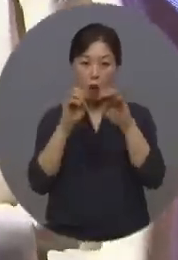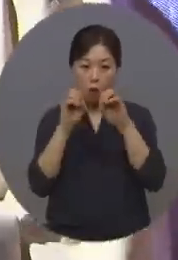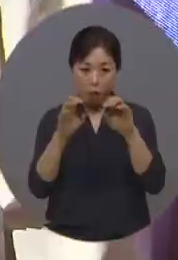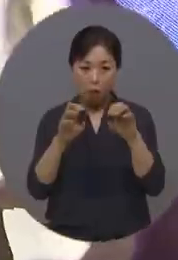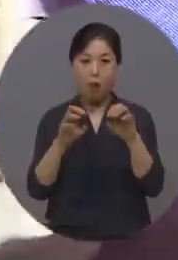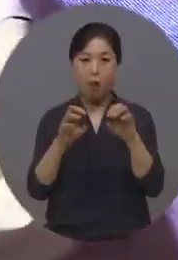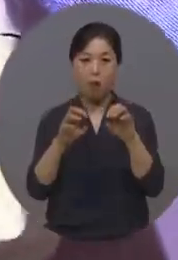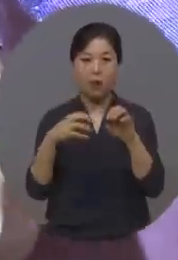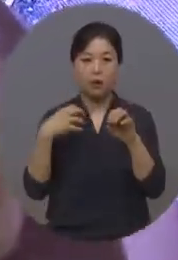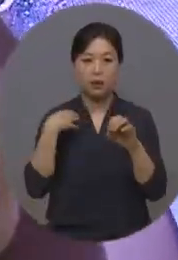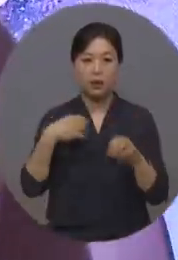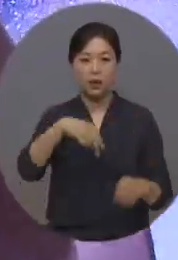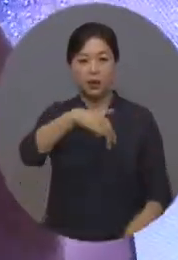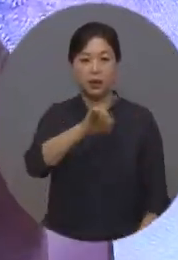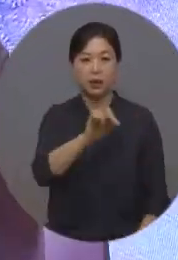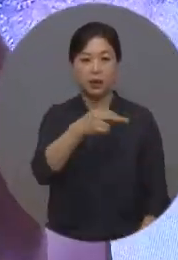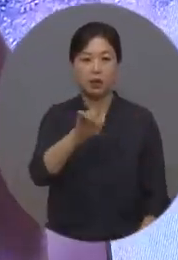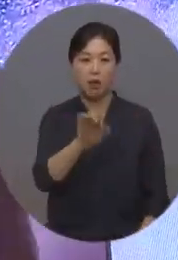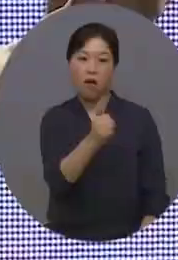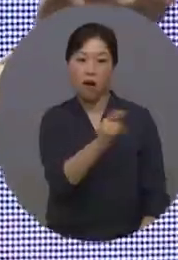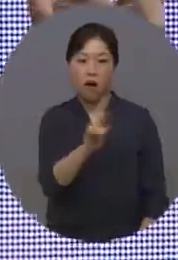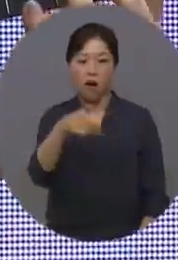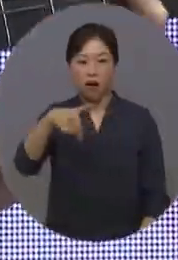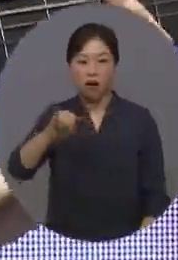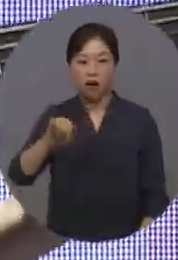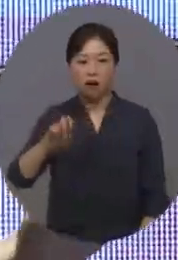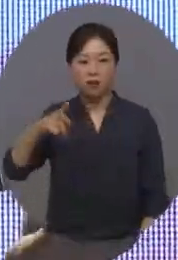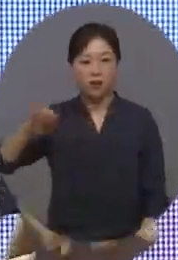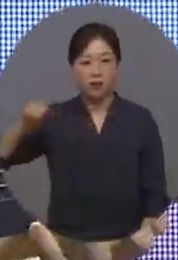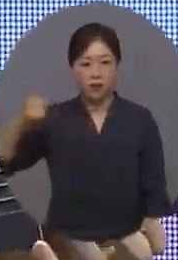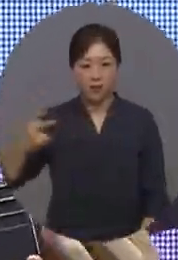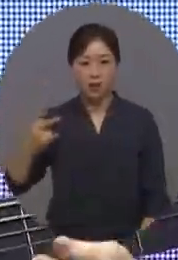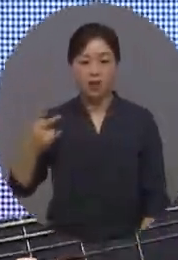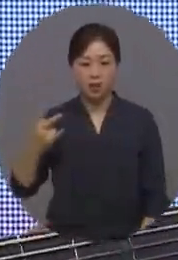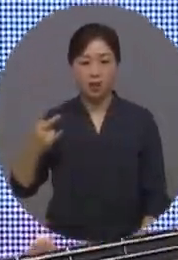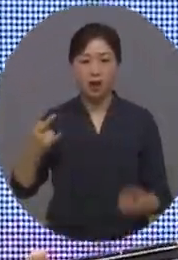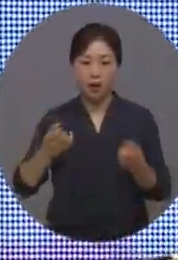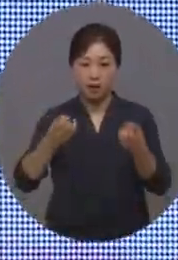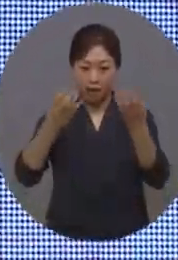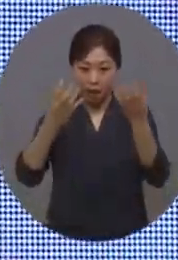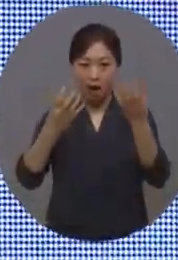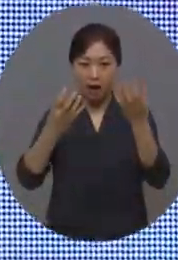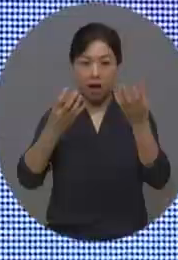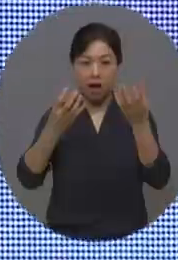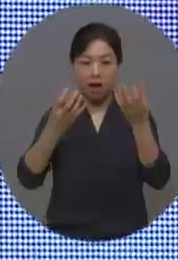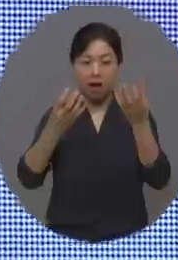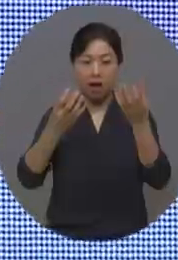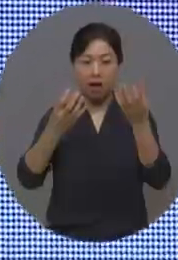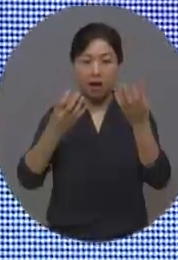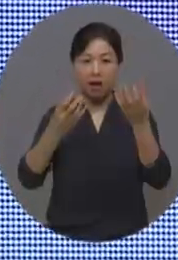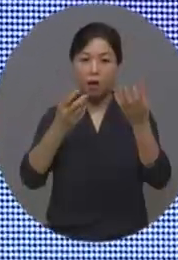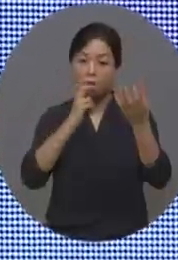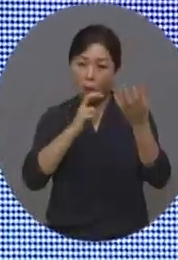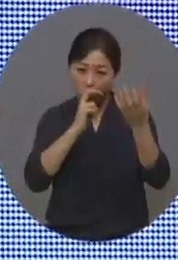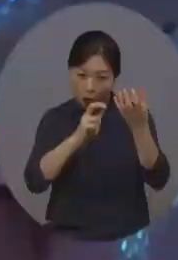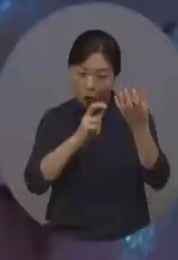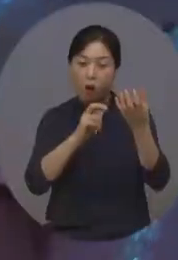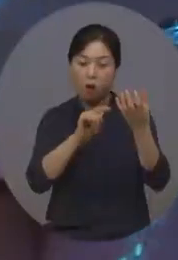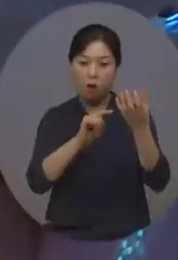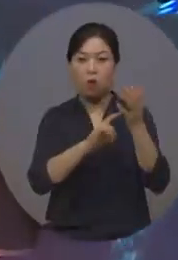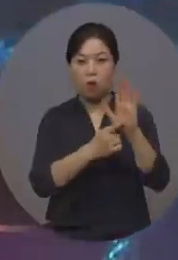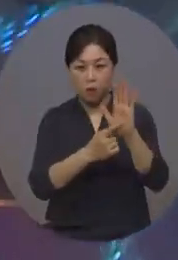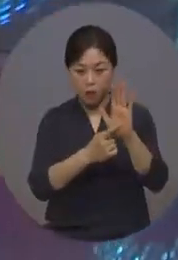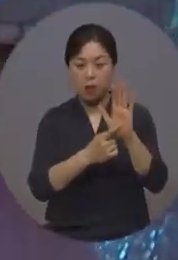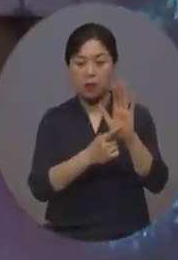청성 아 김 지 씨의 축하공연 등 다채로운 행사를 펼치며 창해 인공 발전 을 향한 의지를 드러냈습니다